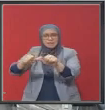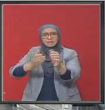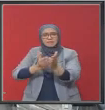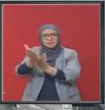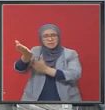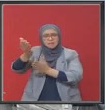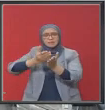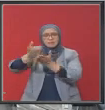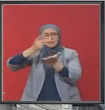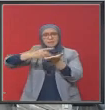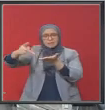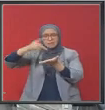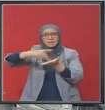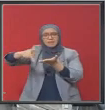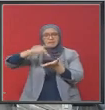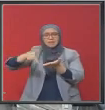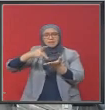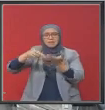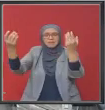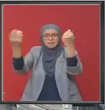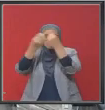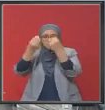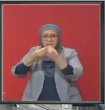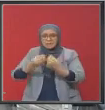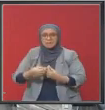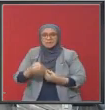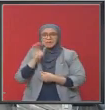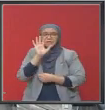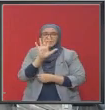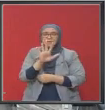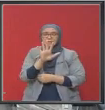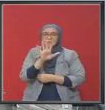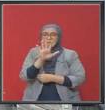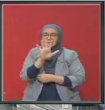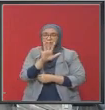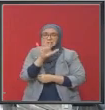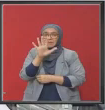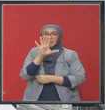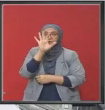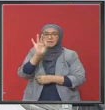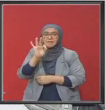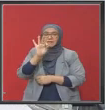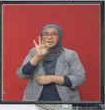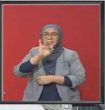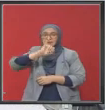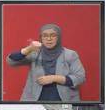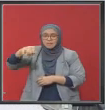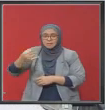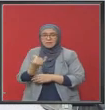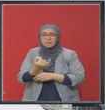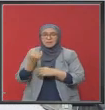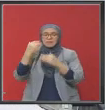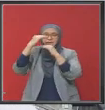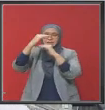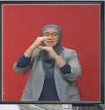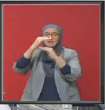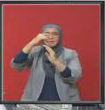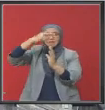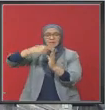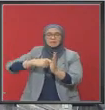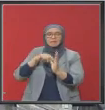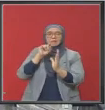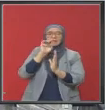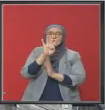dengan jumlah nyesel 595 juta bagi tempo IP hingga Oktober 2020